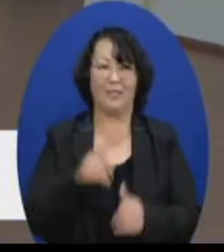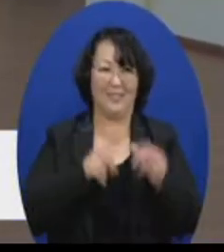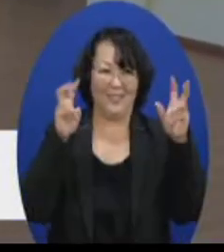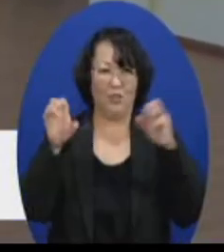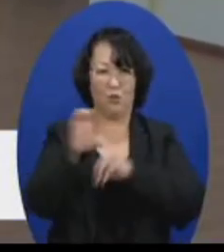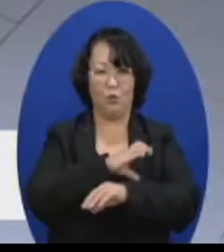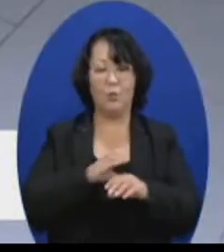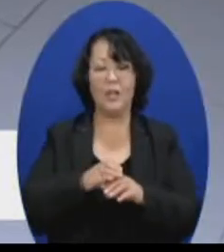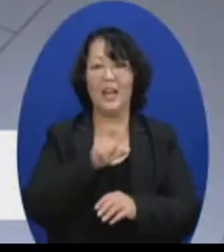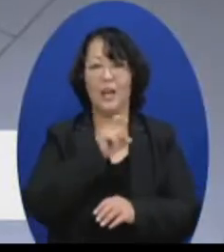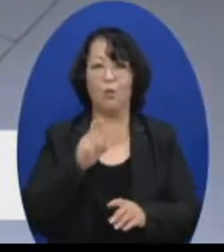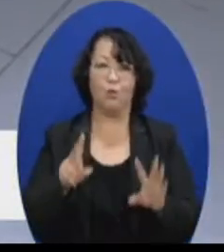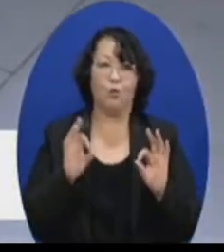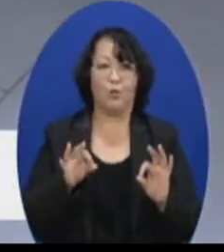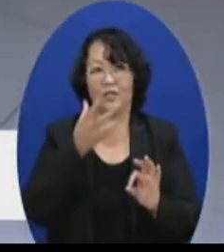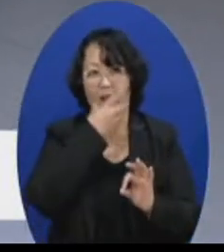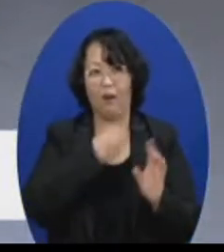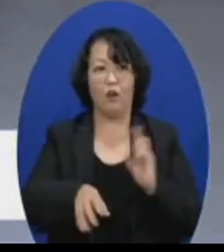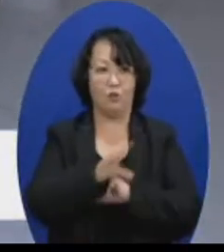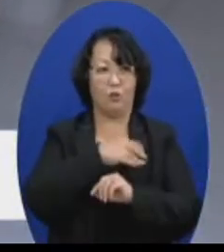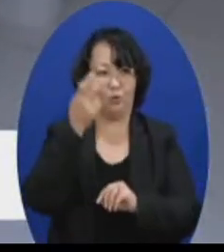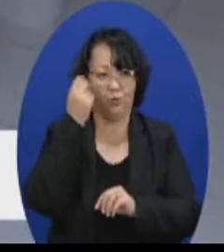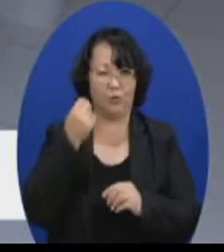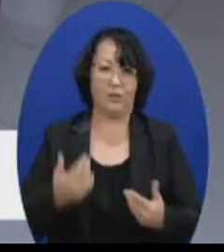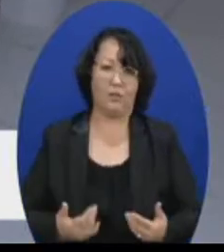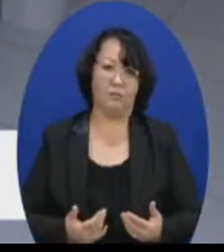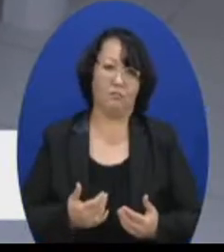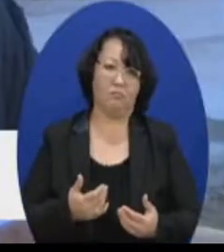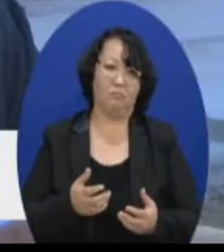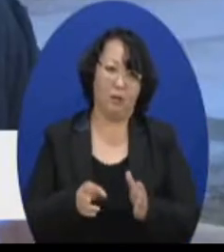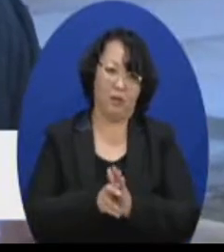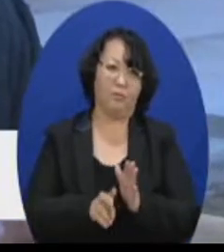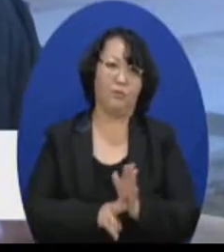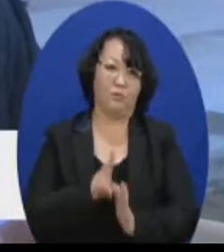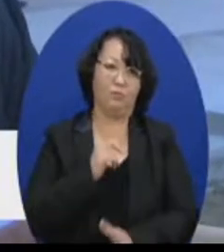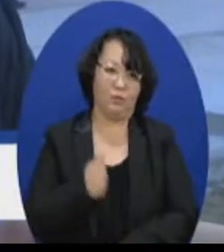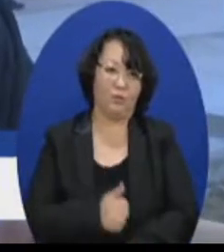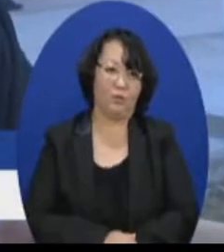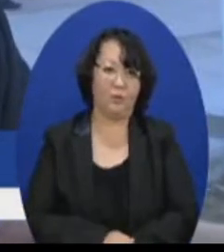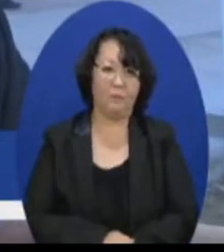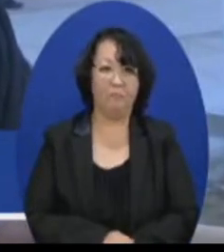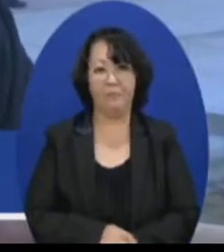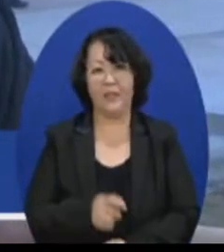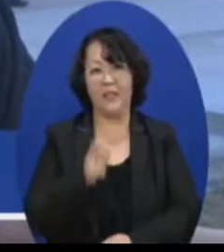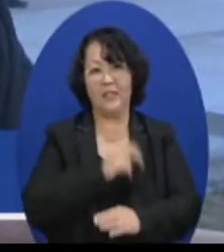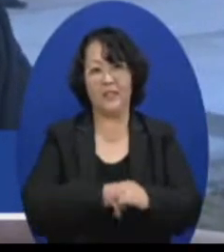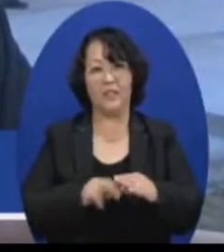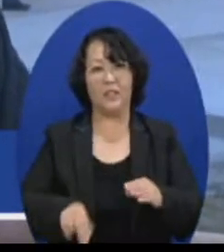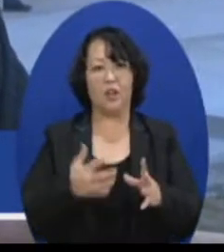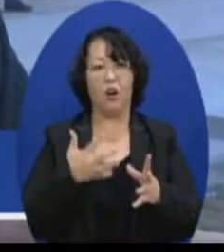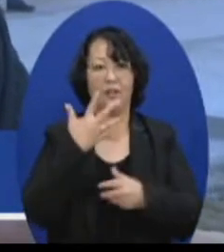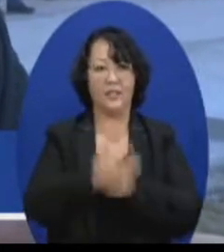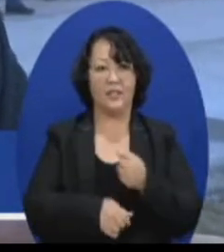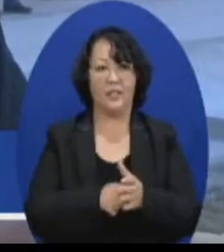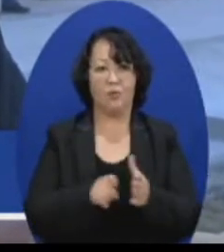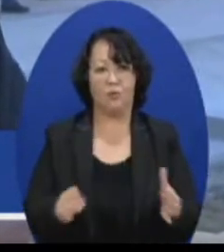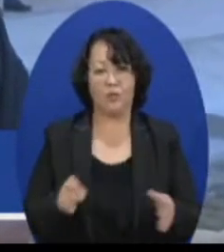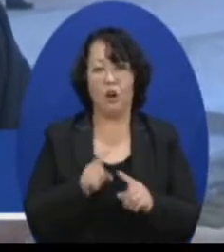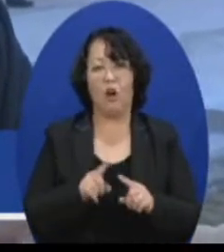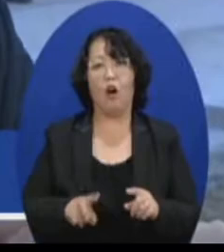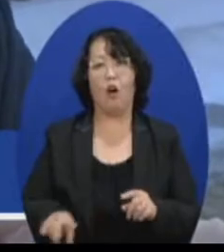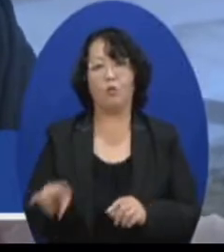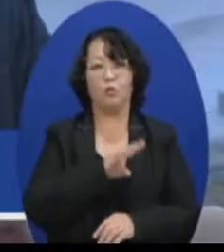тухтай тоглог орчинд сурч боловсрох нөхцөл боломж бүрдэж байна. Хөрөнгө энэ цэцэрлэгээ барих хаалт олон жил одоо орнотгийнхан